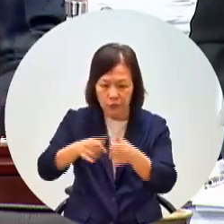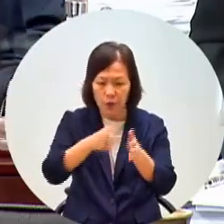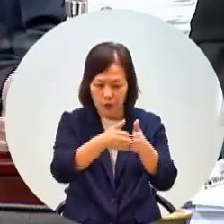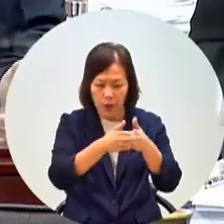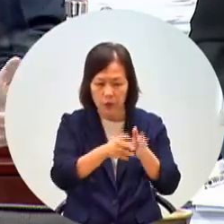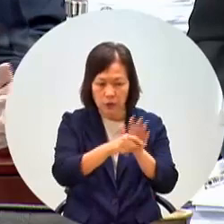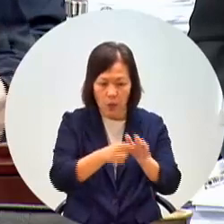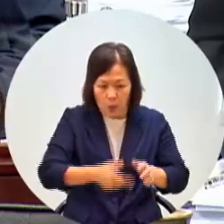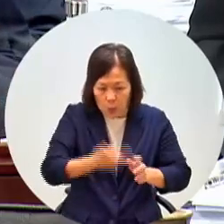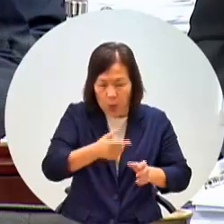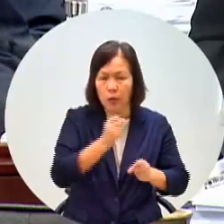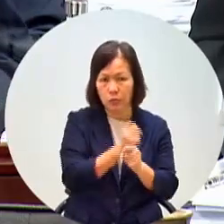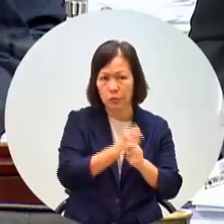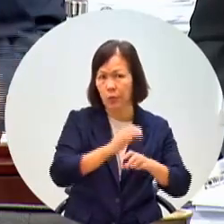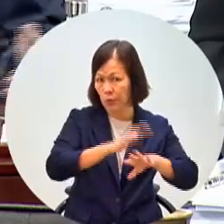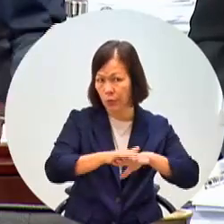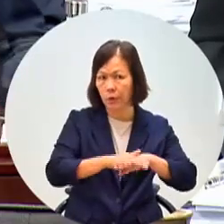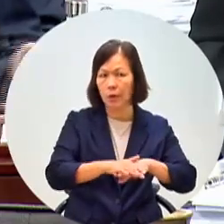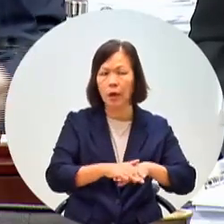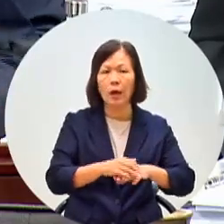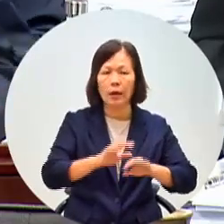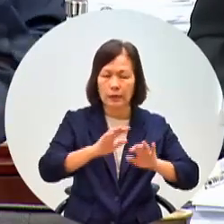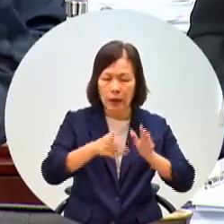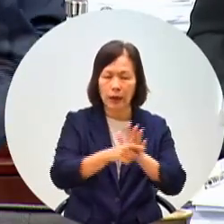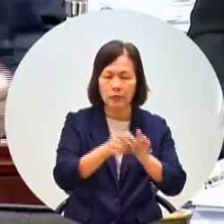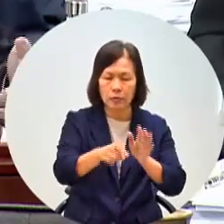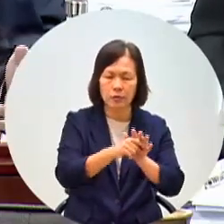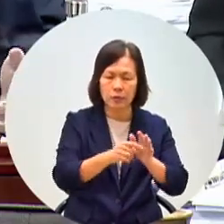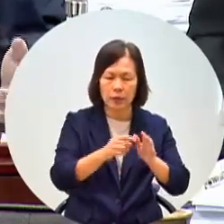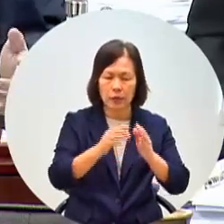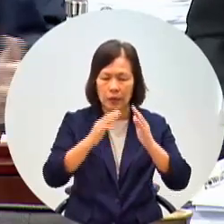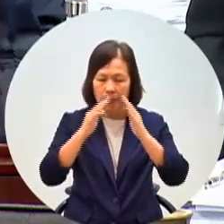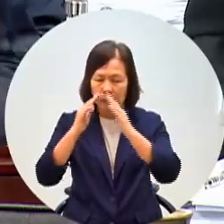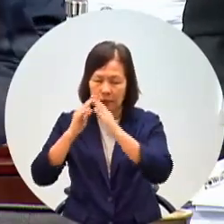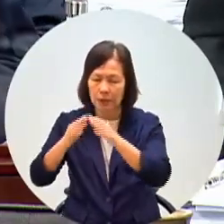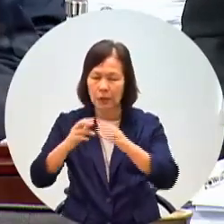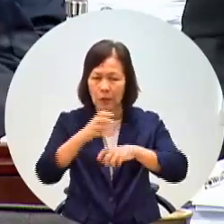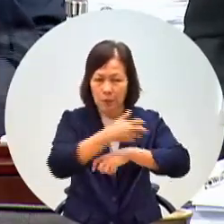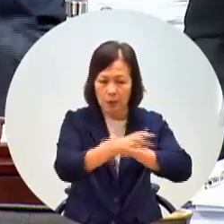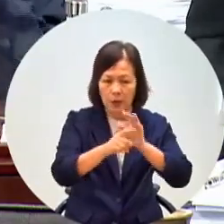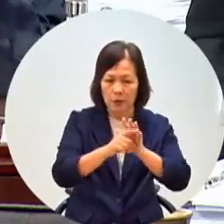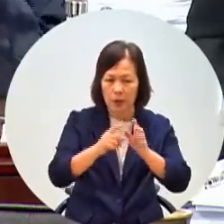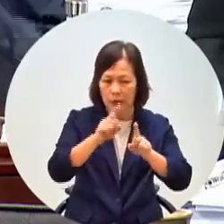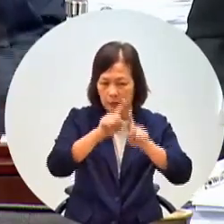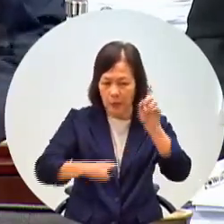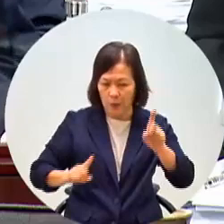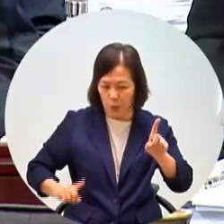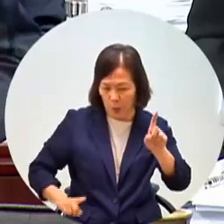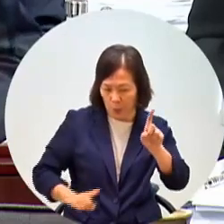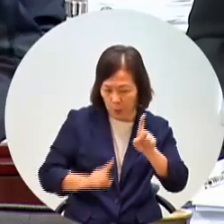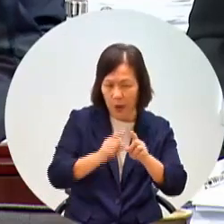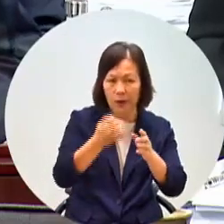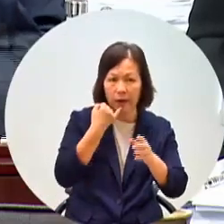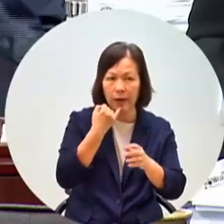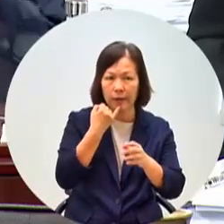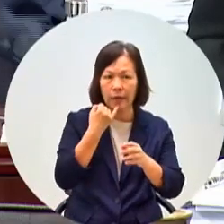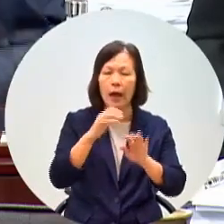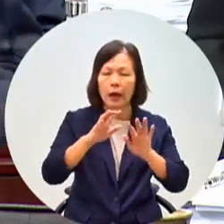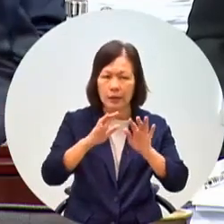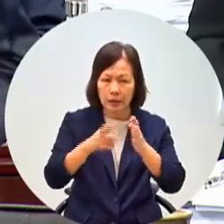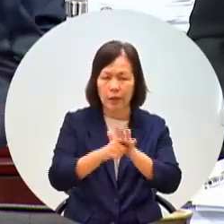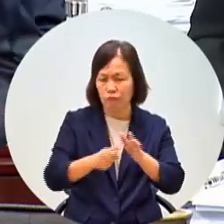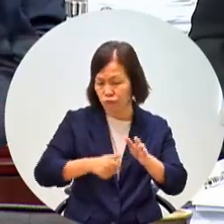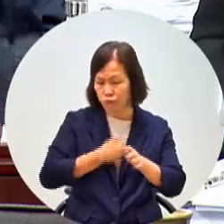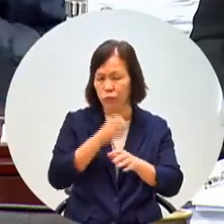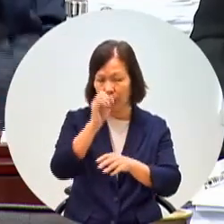就赶紧来做，吼、哦。啊，加减讲，把咱的城乡差距会当甲缩短。啊，干嘛正实在